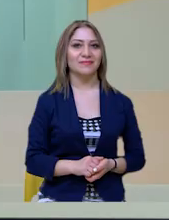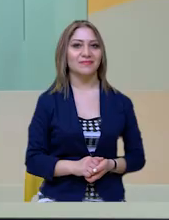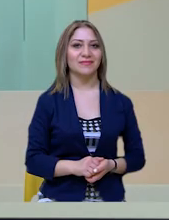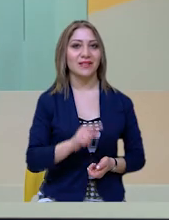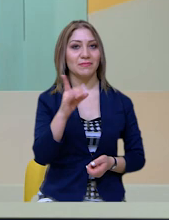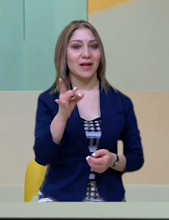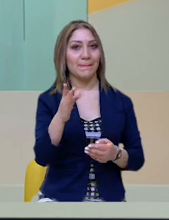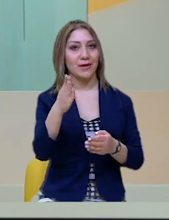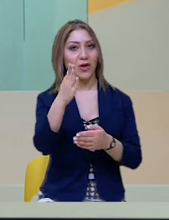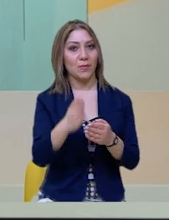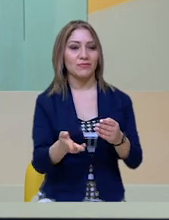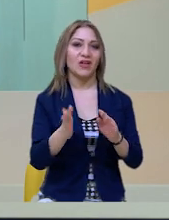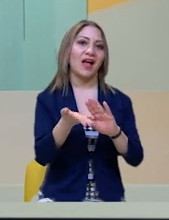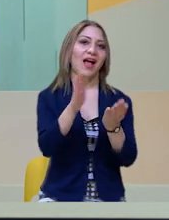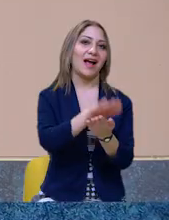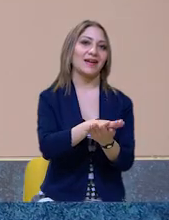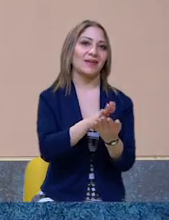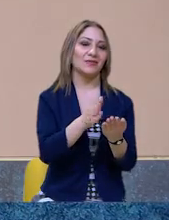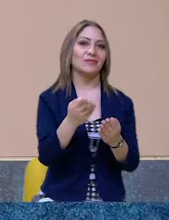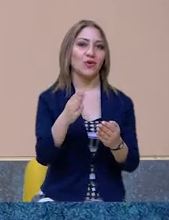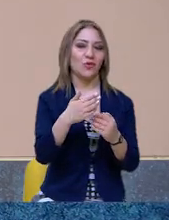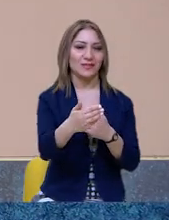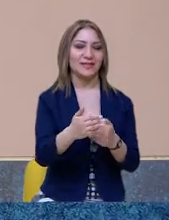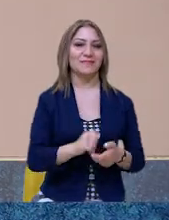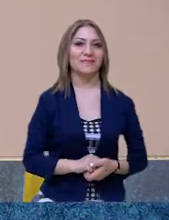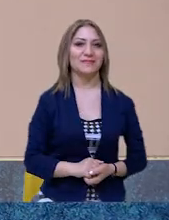մի կողմից, մյուսը արդեն հակառակ